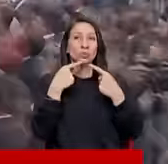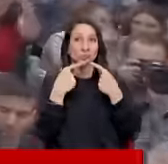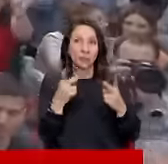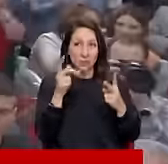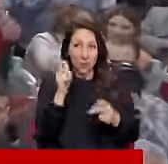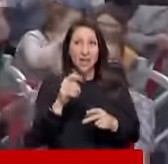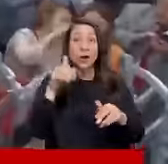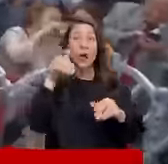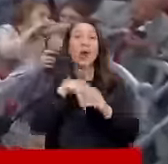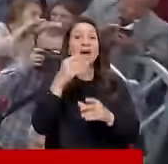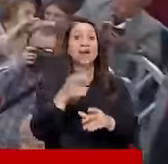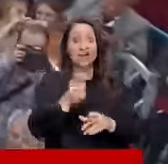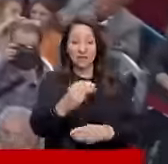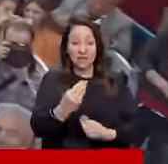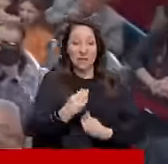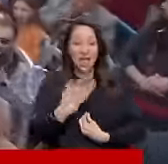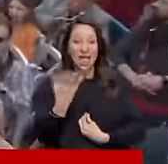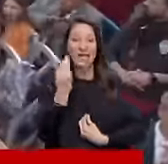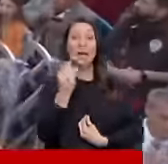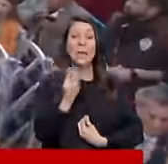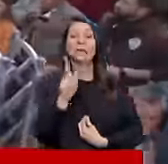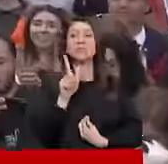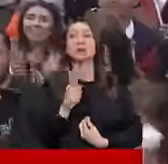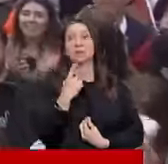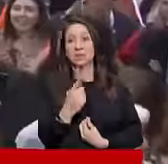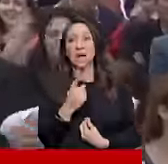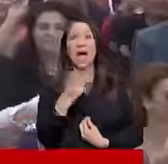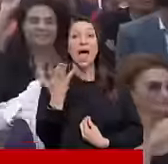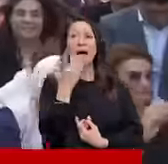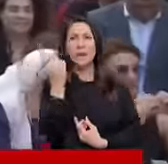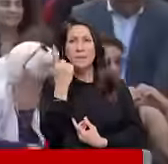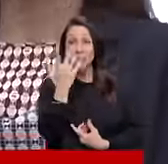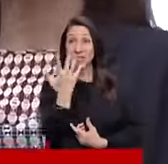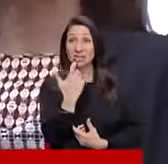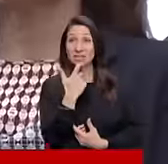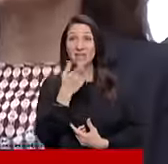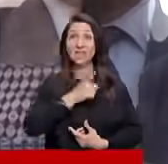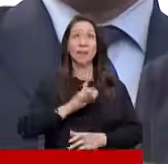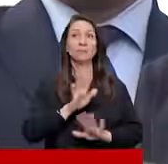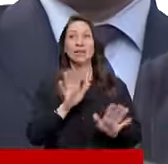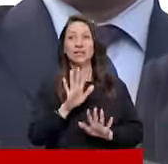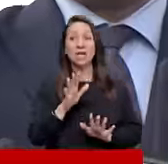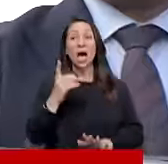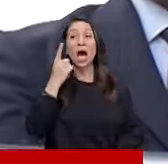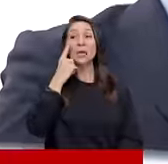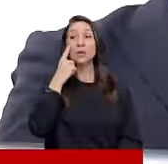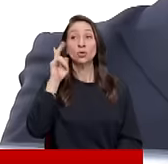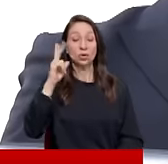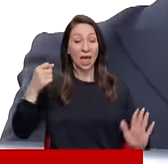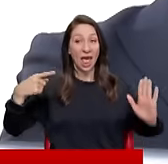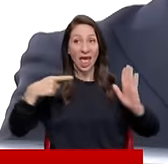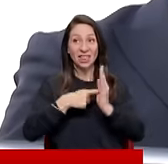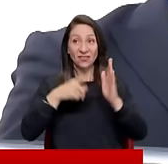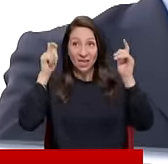mesajı. Seçmen kredi açtı, en iyi şekilde kullanacağız dedi. Herhangi bir 5 yıla talip değiliz. Atatürk'ün